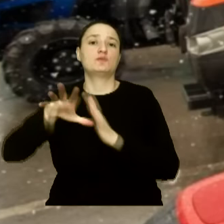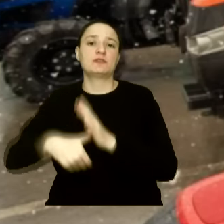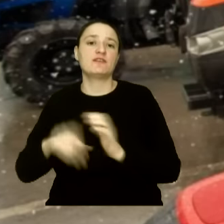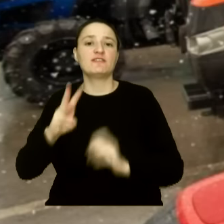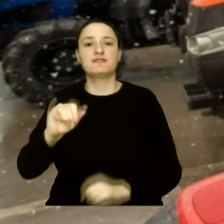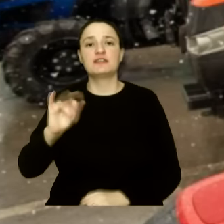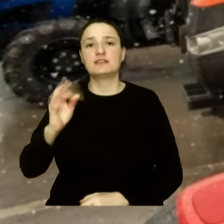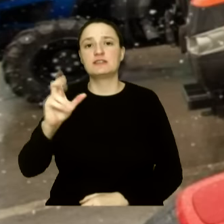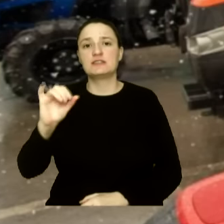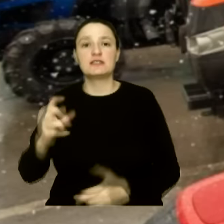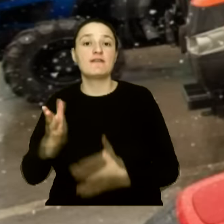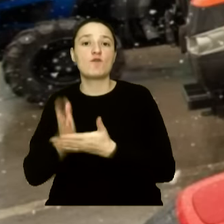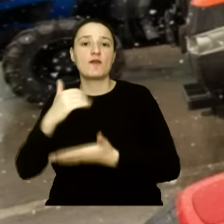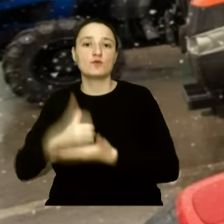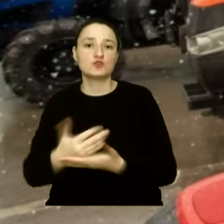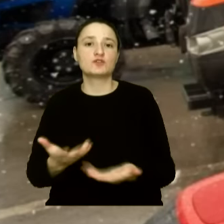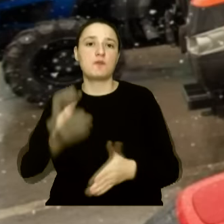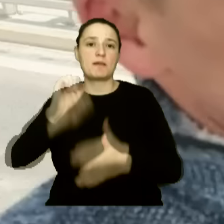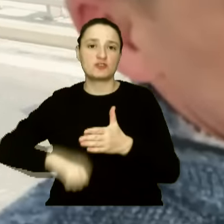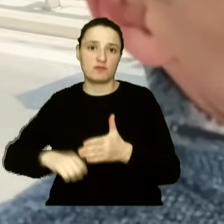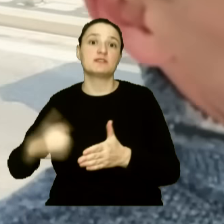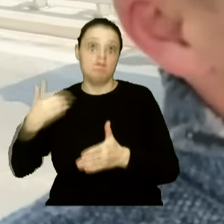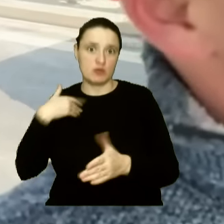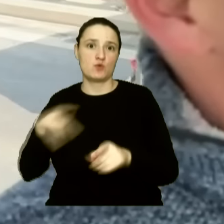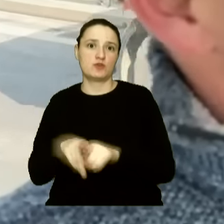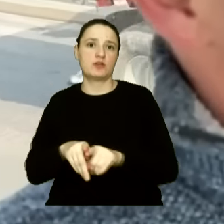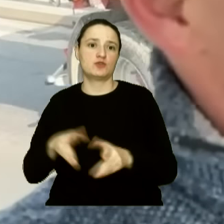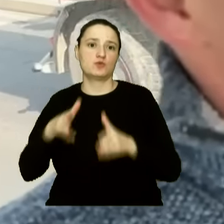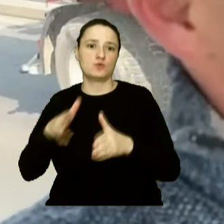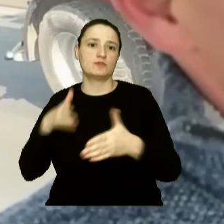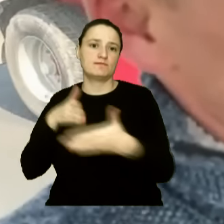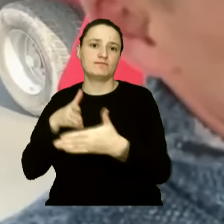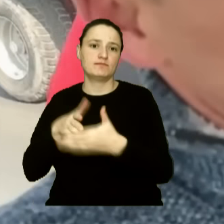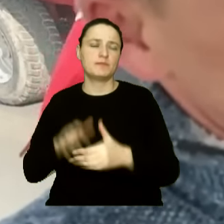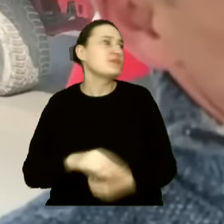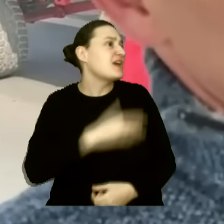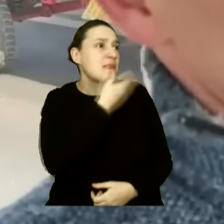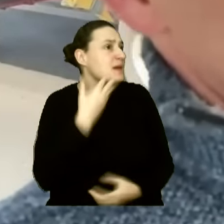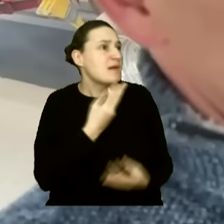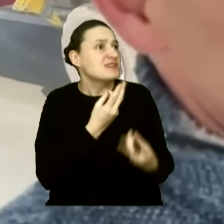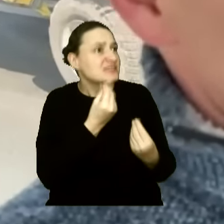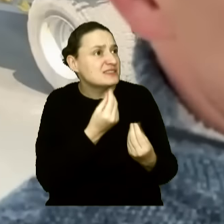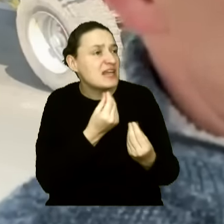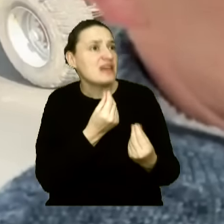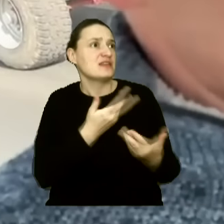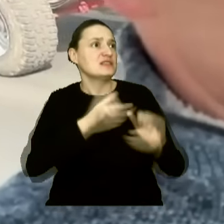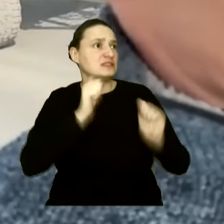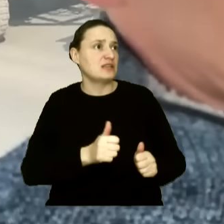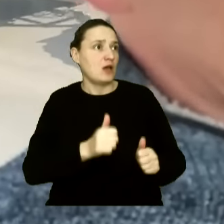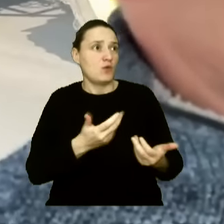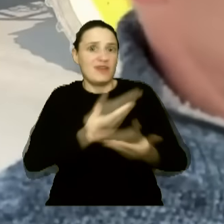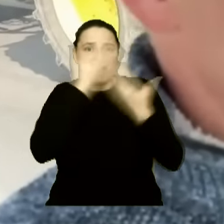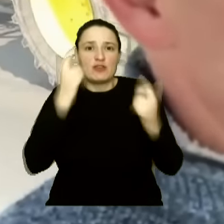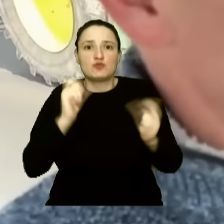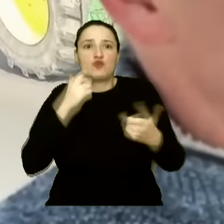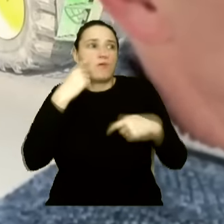w województwie mazowieckim. Nie ma stabilnych cen w tym momencie. Nie wiemy, co mamy produkować,